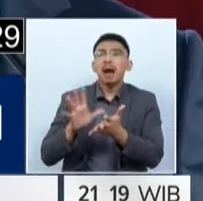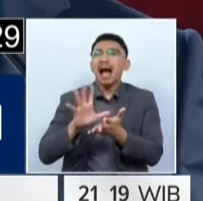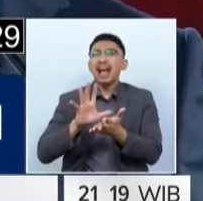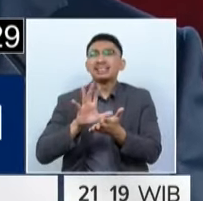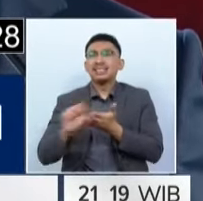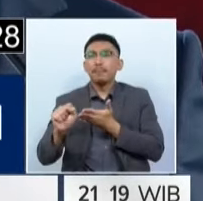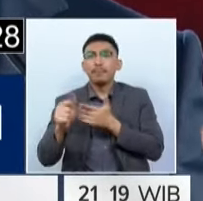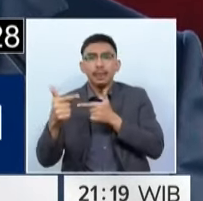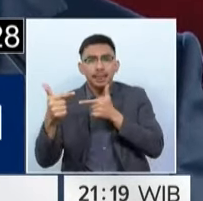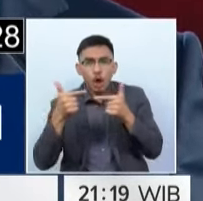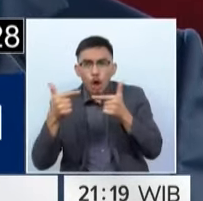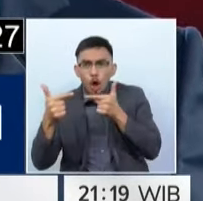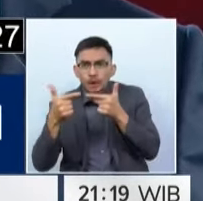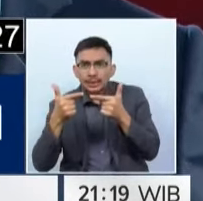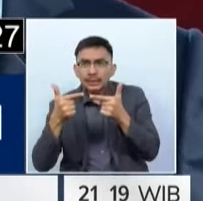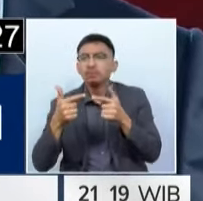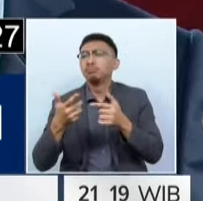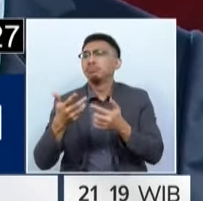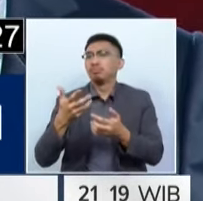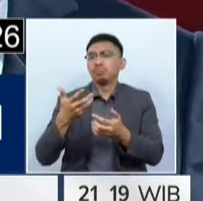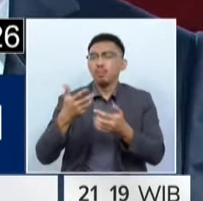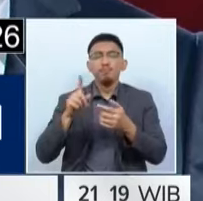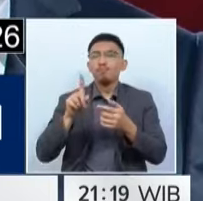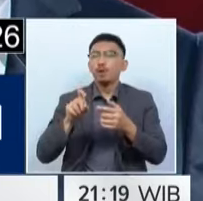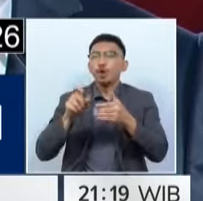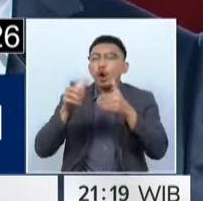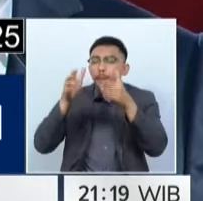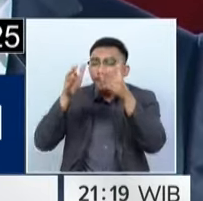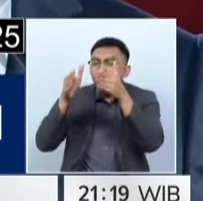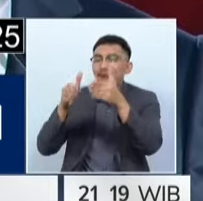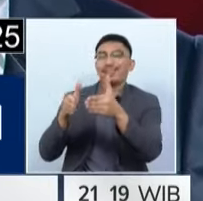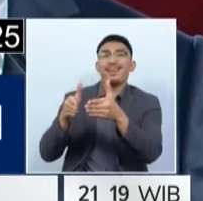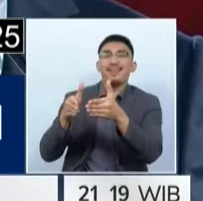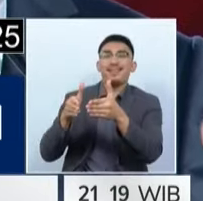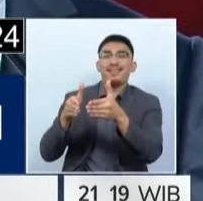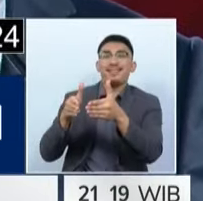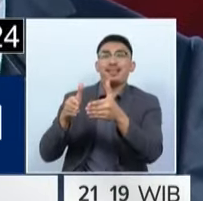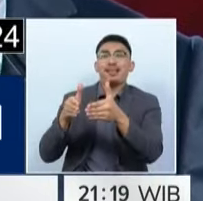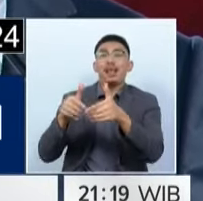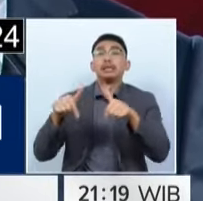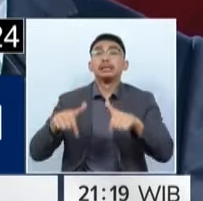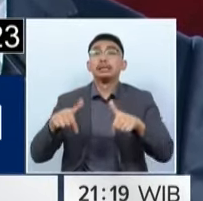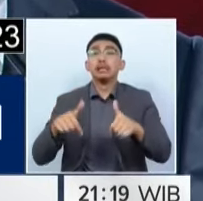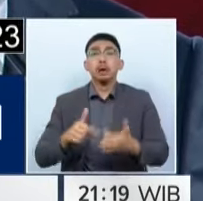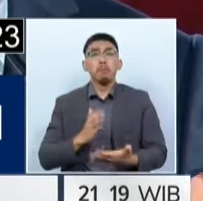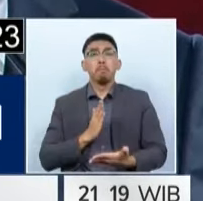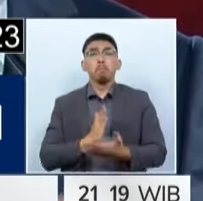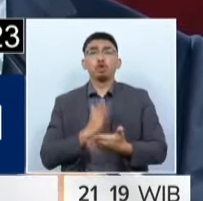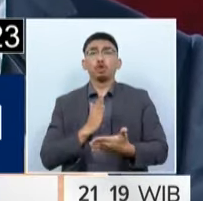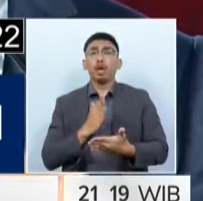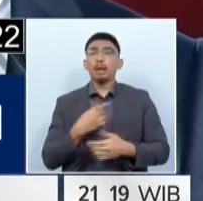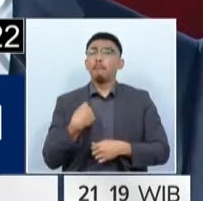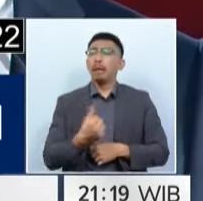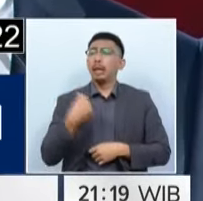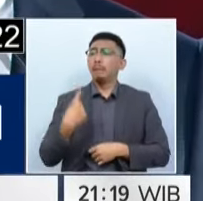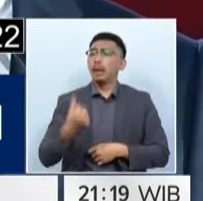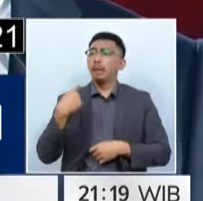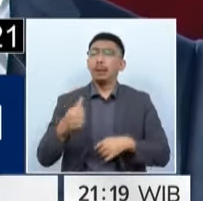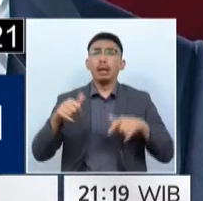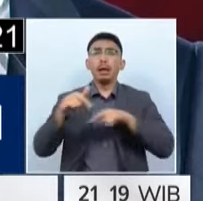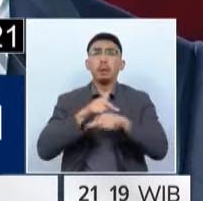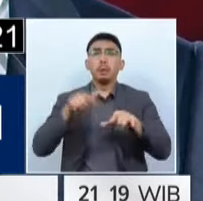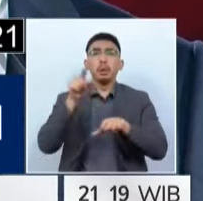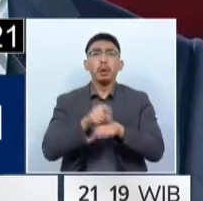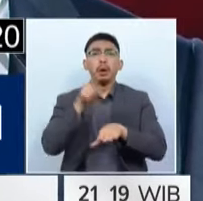perhatian Jadi bukan memutuskan untuk belanja alut Sista berdasarkan selera